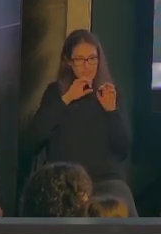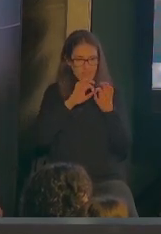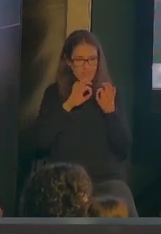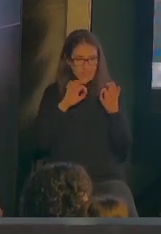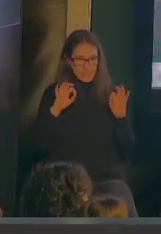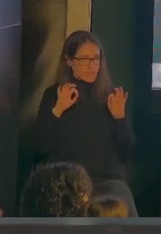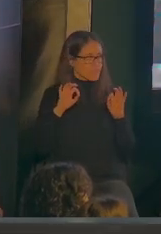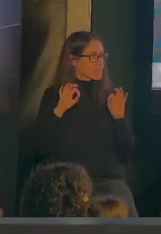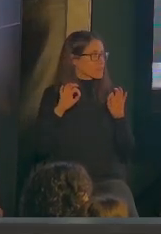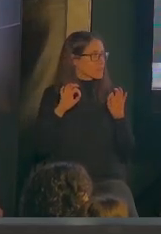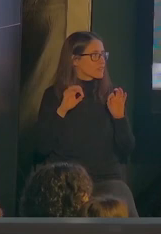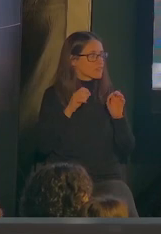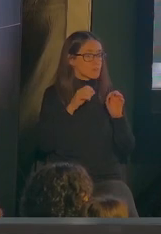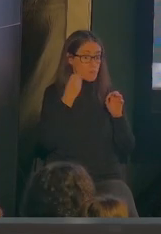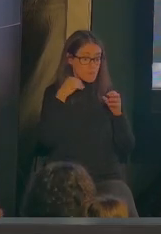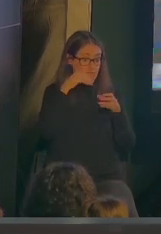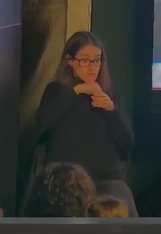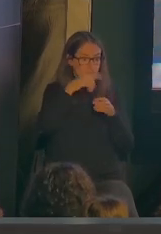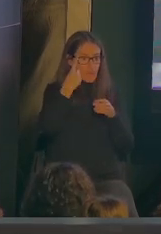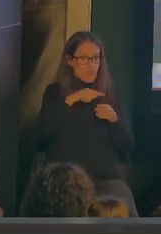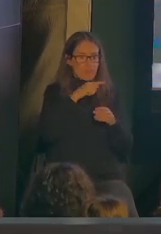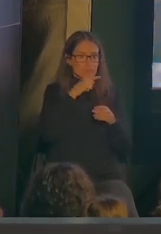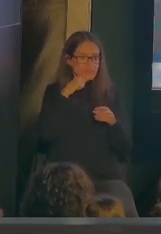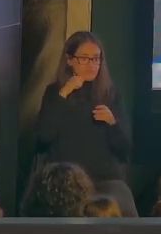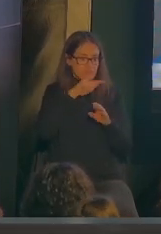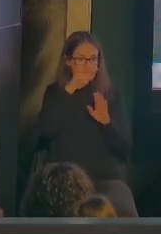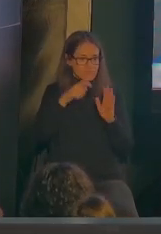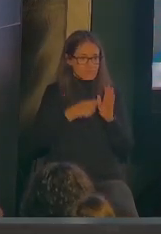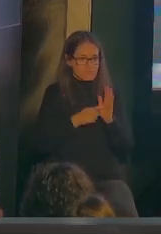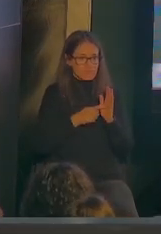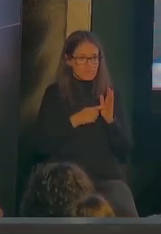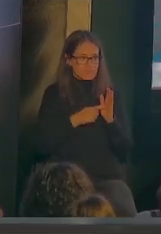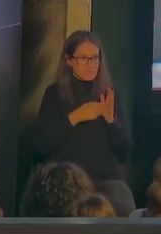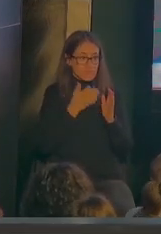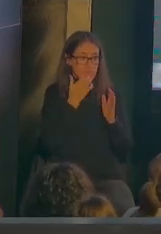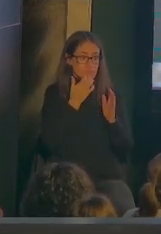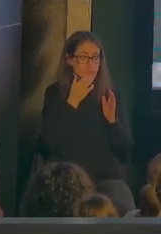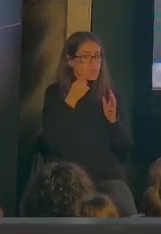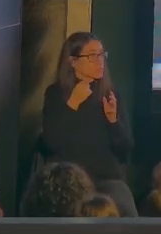dona tot el gust del cítric. Si rasqueu